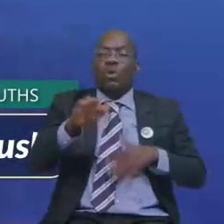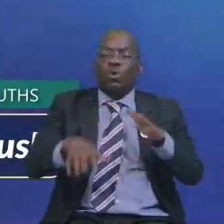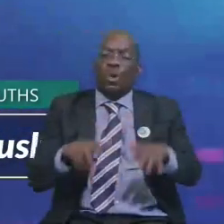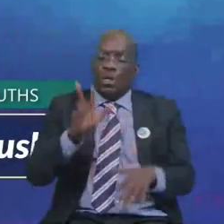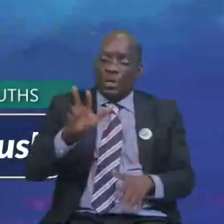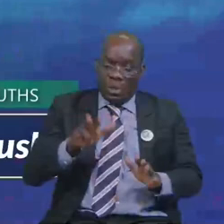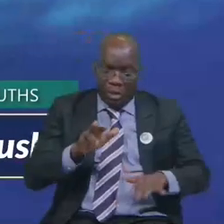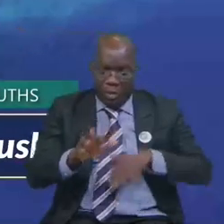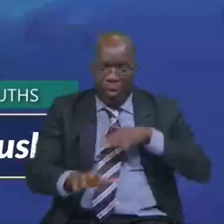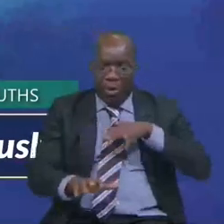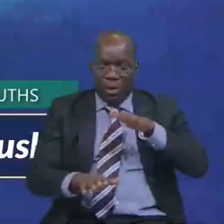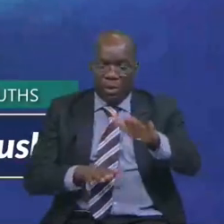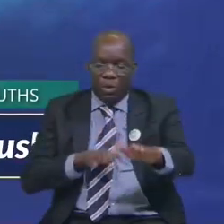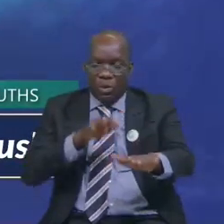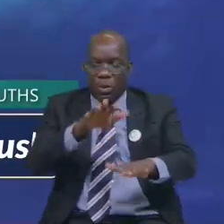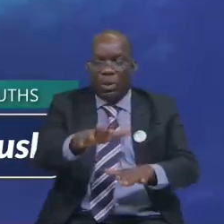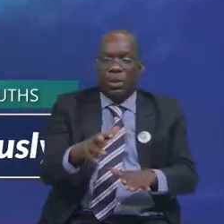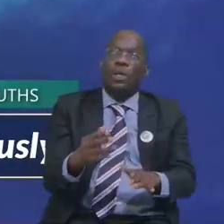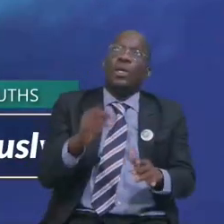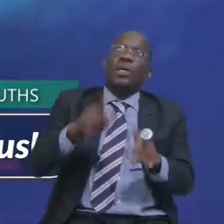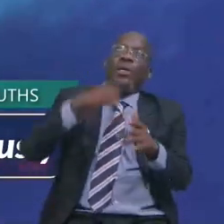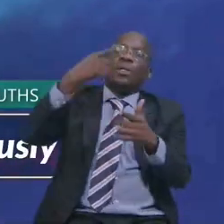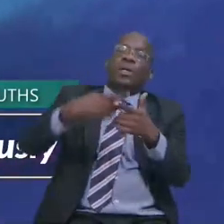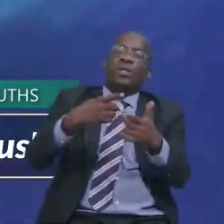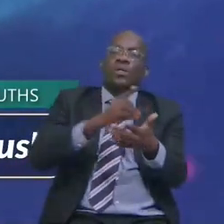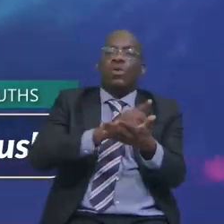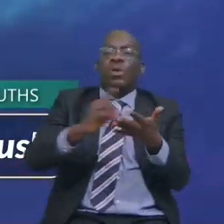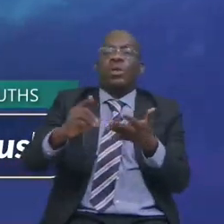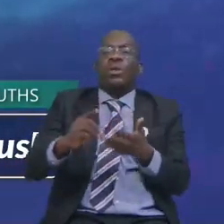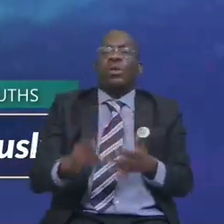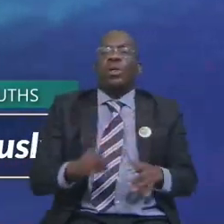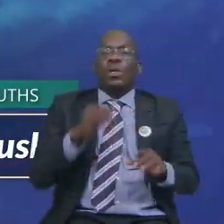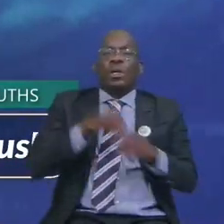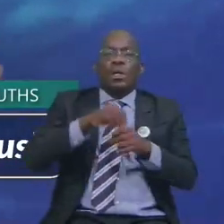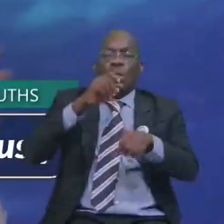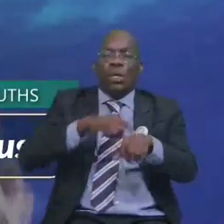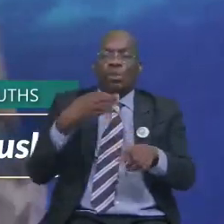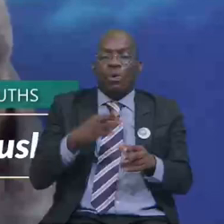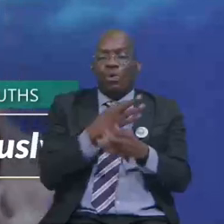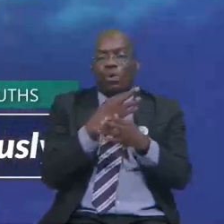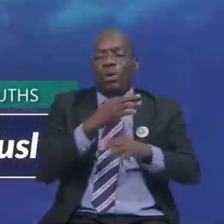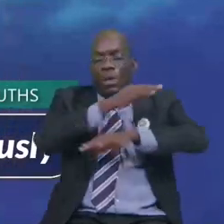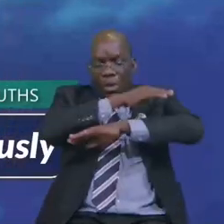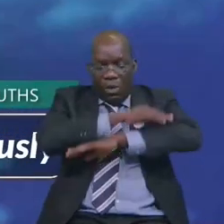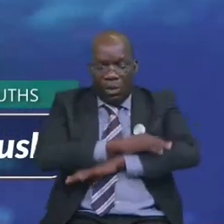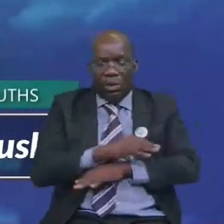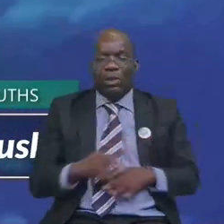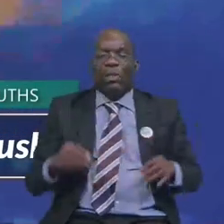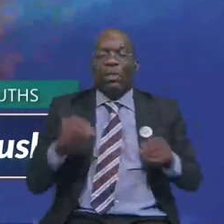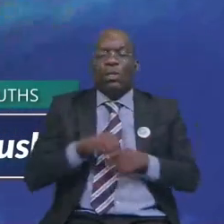et la semaine suivante au moment de mon temps de repos maintenant c'est le temps